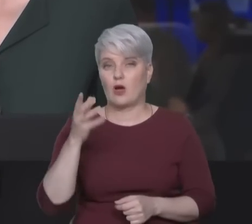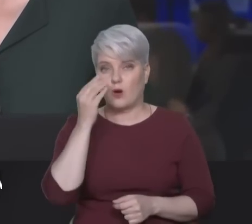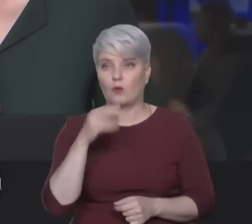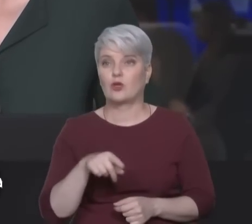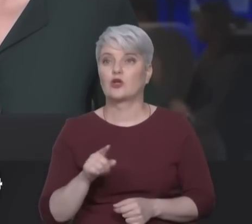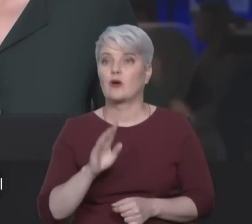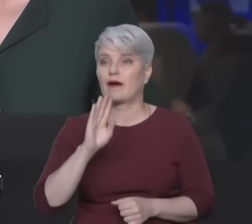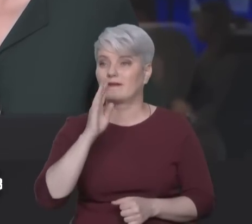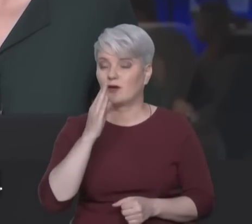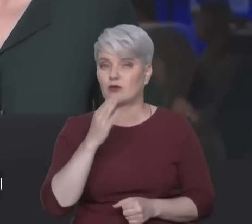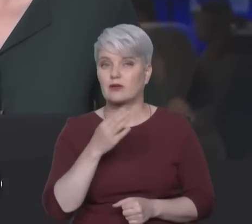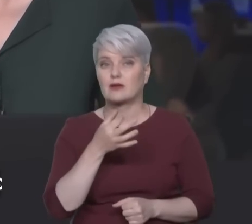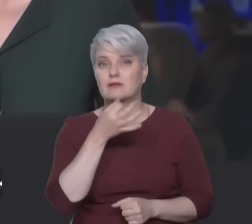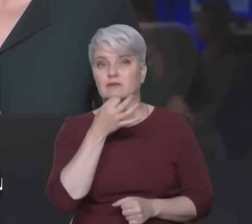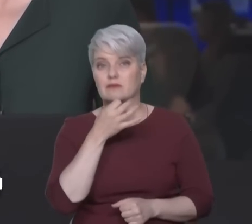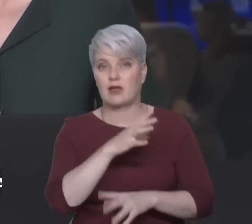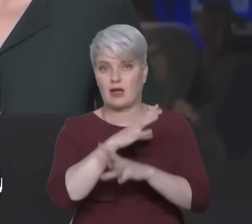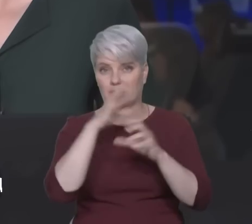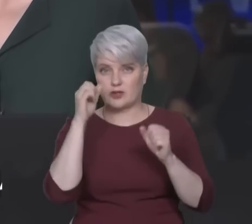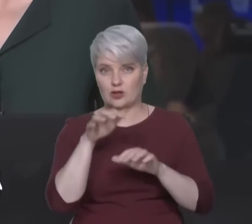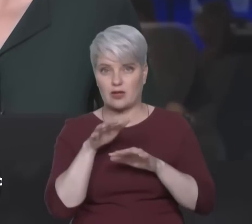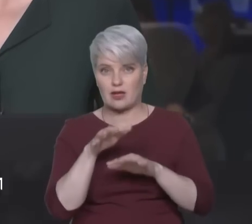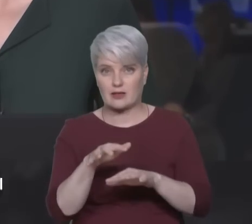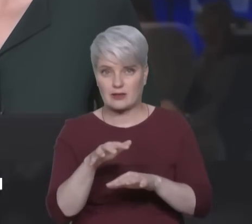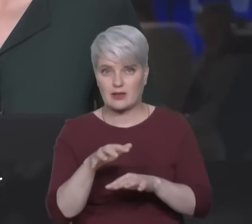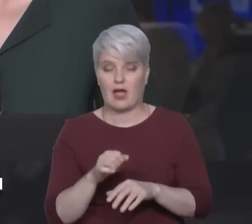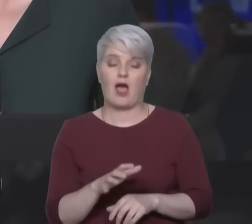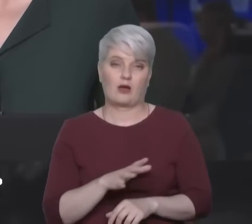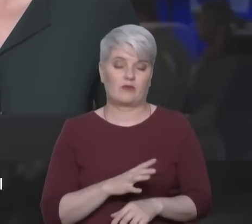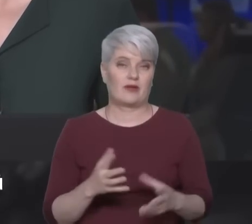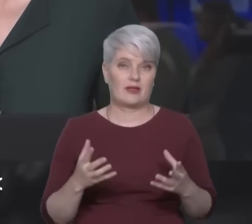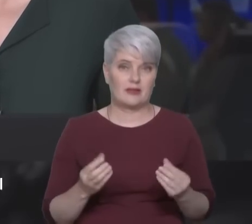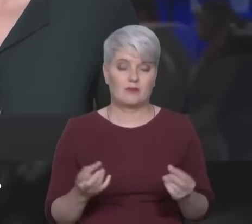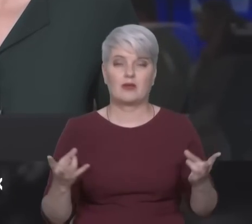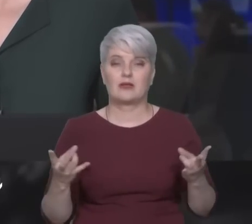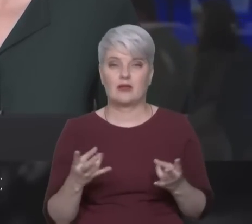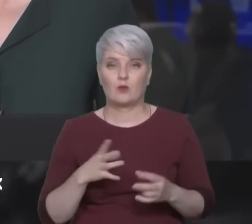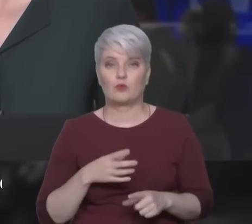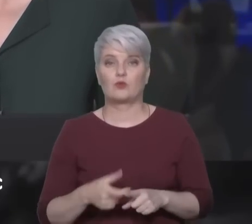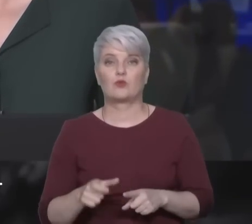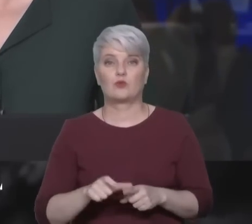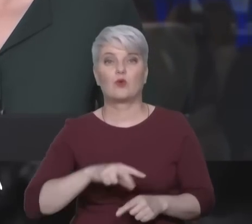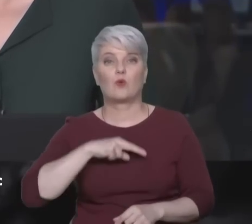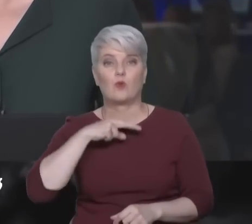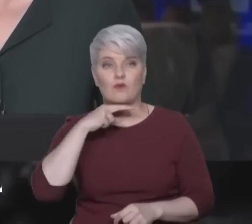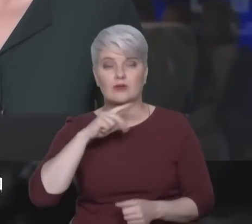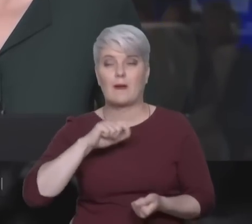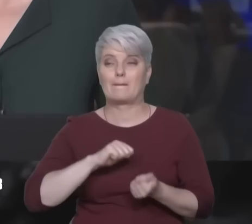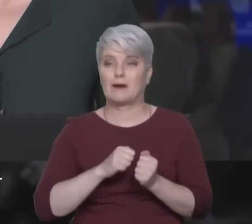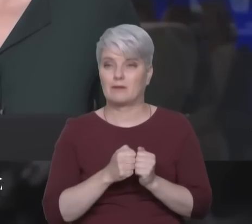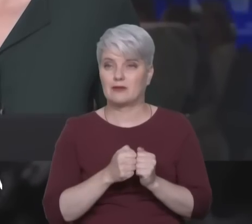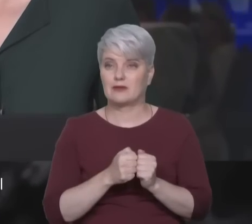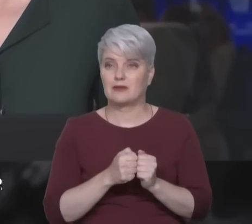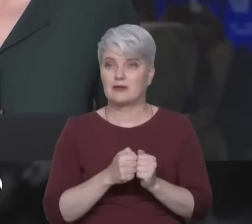що ворог тяжіє до нічних атак, але не гребе і денними. Треба бути дуже уважними, пам'ятати про те, що пуски